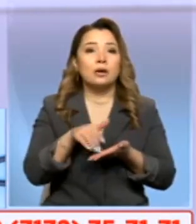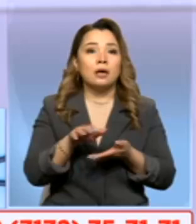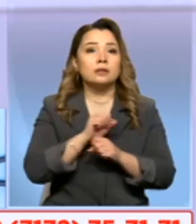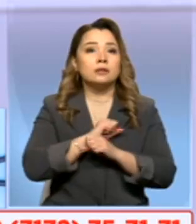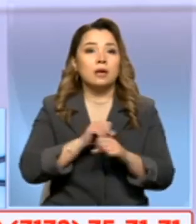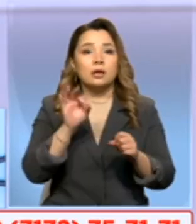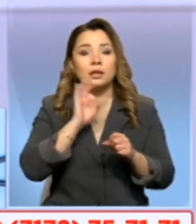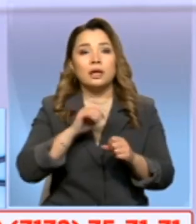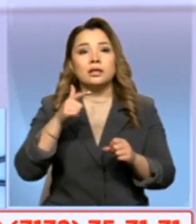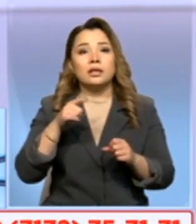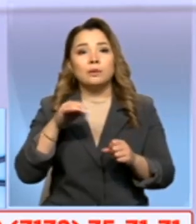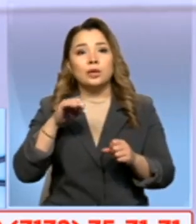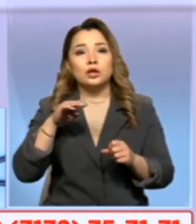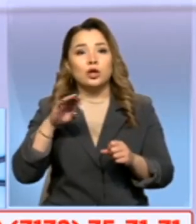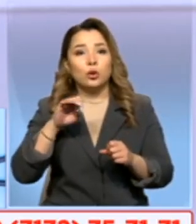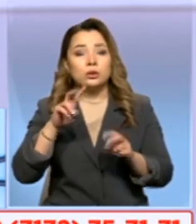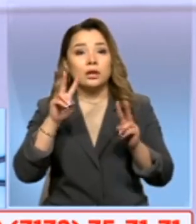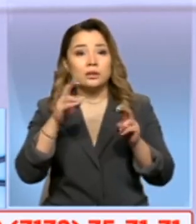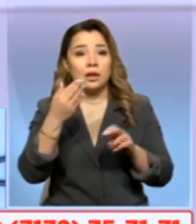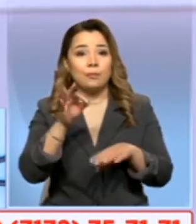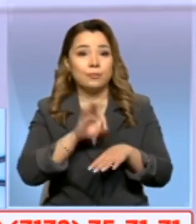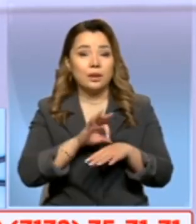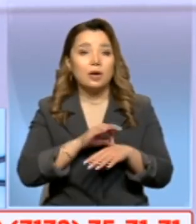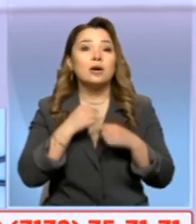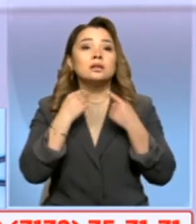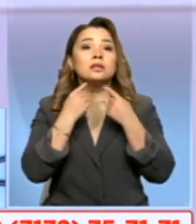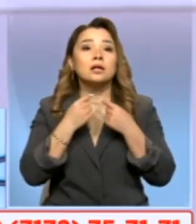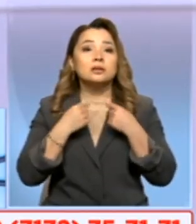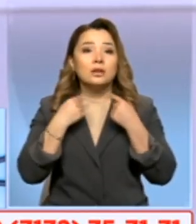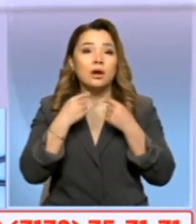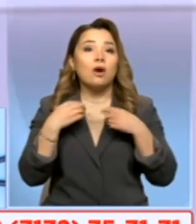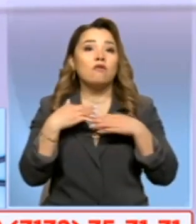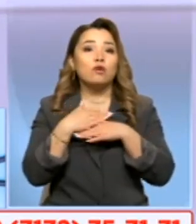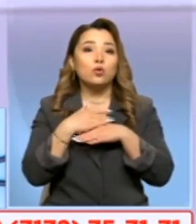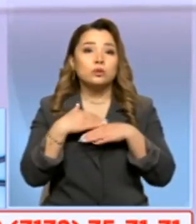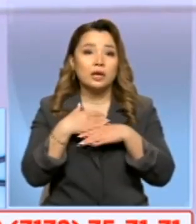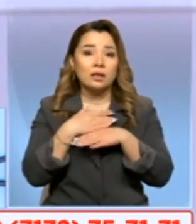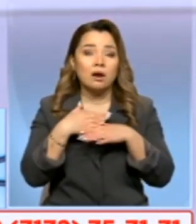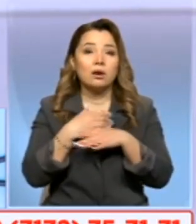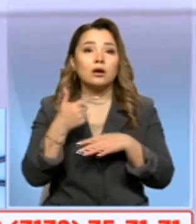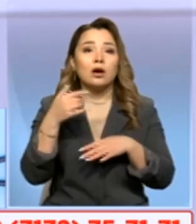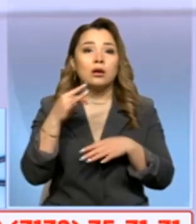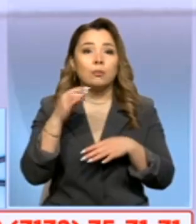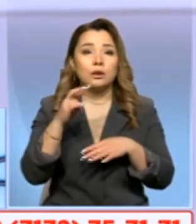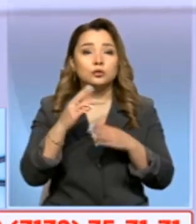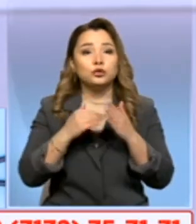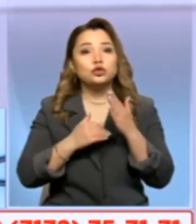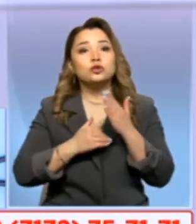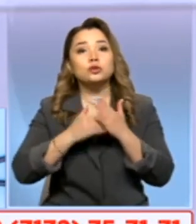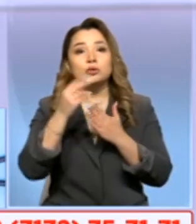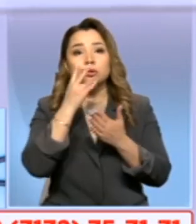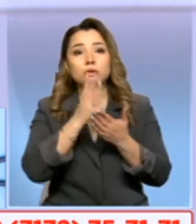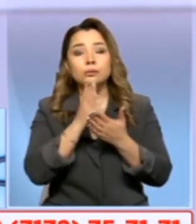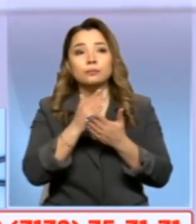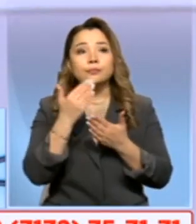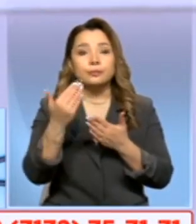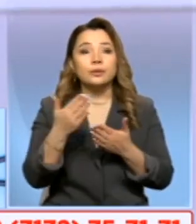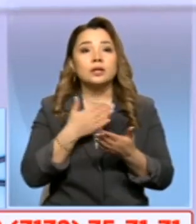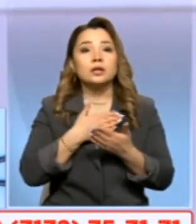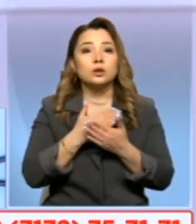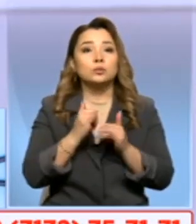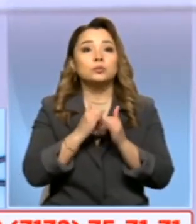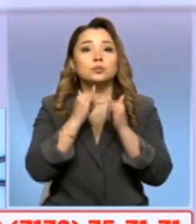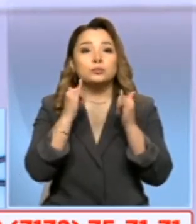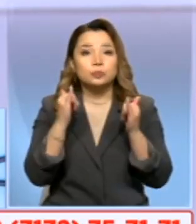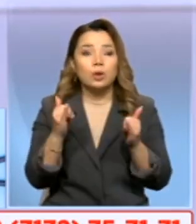ішпейміз? Гипертиреоз кезде, сіздің қалқанша безіңіздегі функция гормонов и так жоғары болып тұр, гипер. А сіз